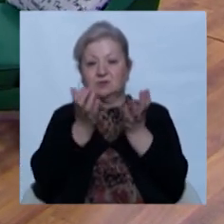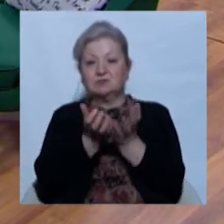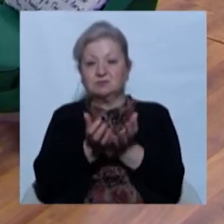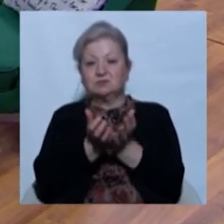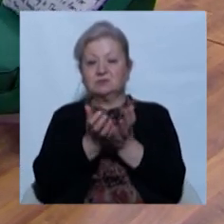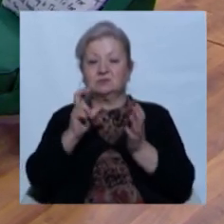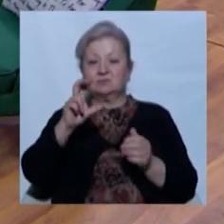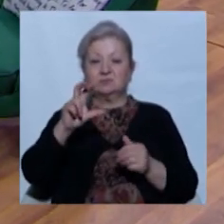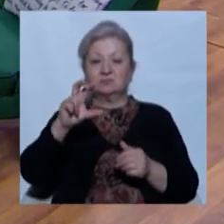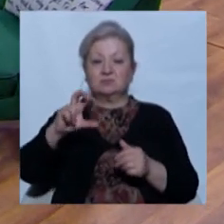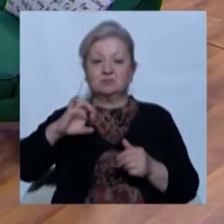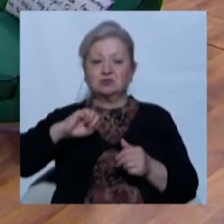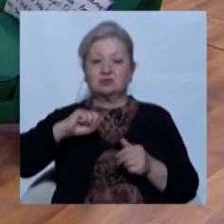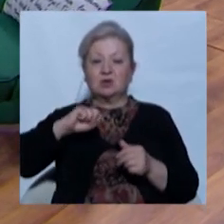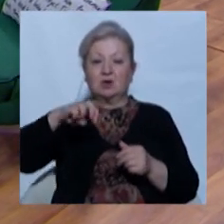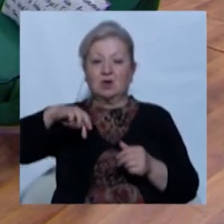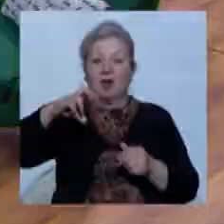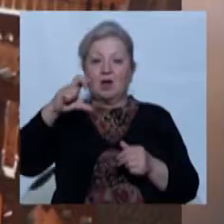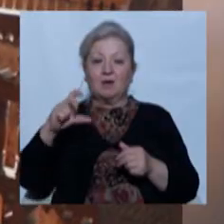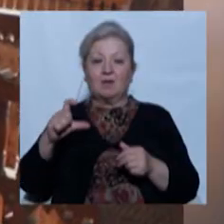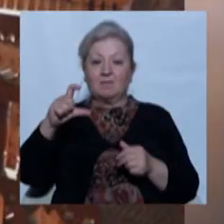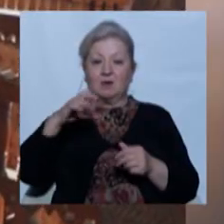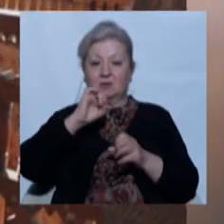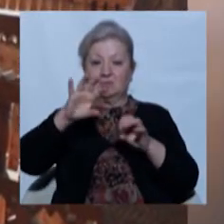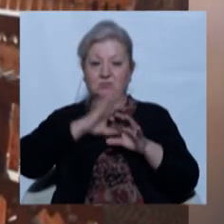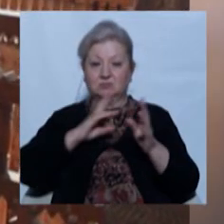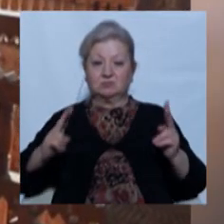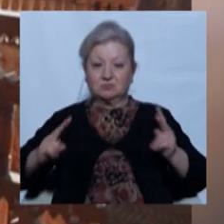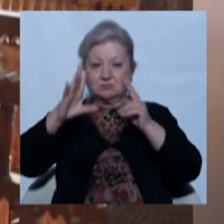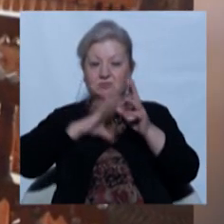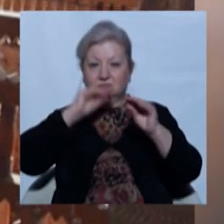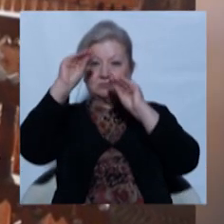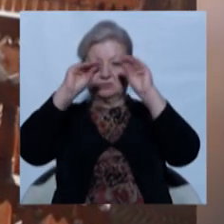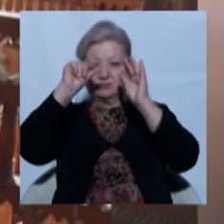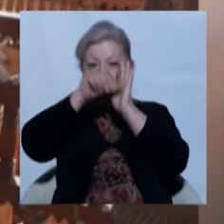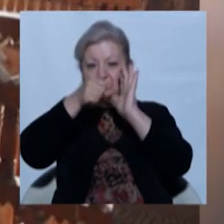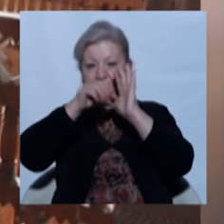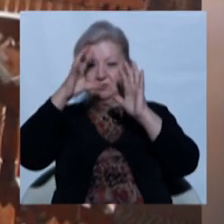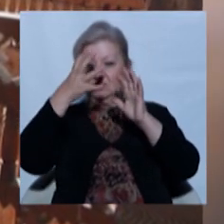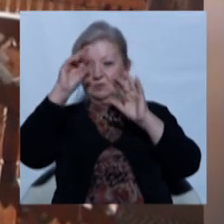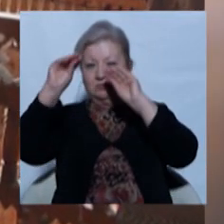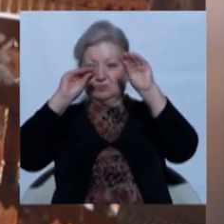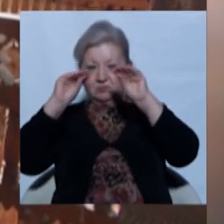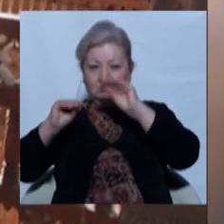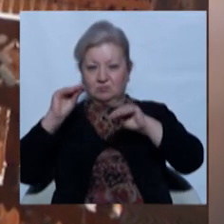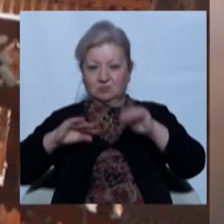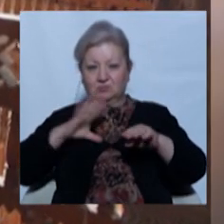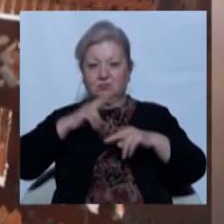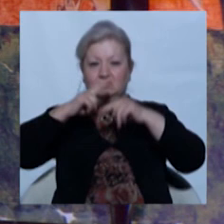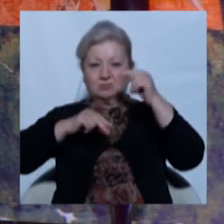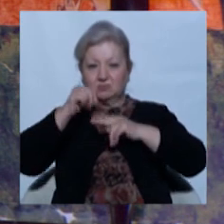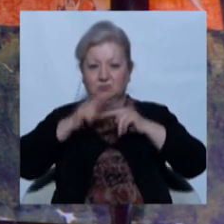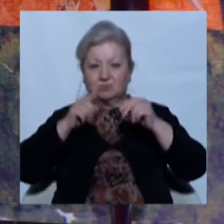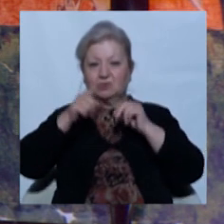ეს ჯამე, ეს მეჩეთები გამორჩეული იყო თავისი ორნამენტებით და რა თქმა უნდა ორნამენტები, რომელიც და ეს ნაგებობები